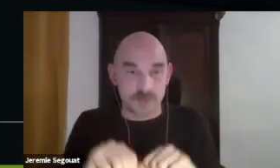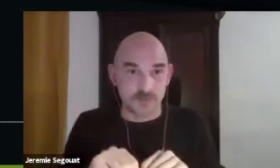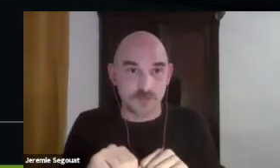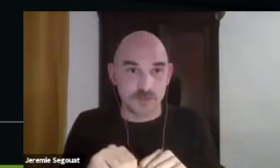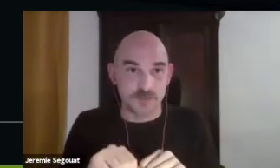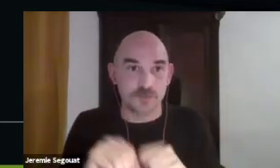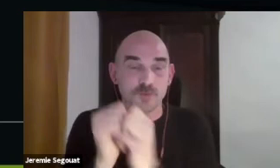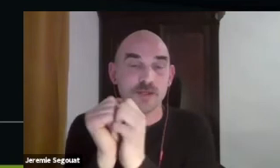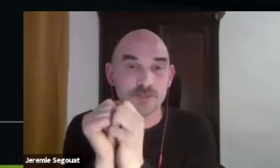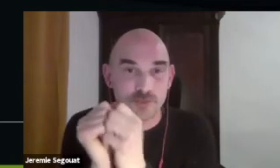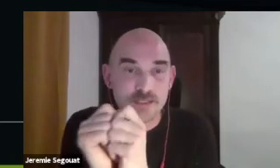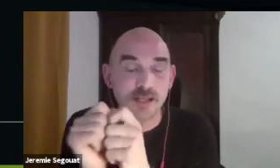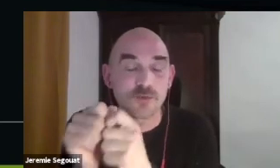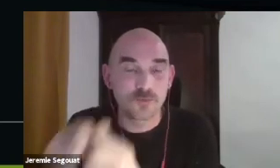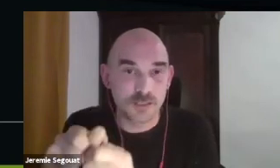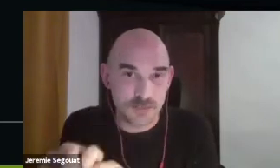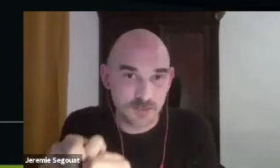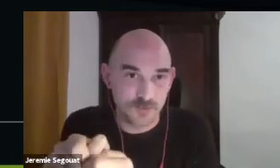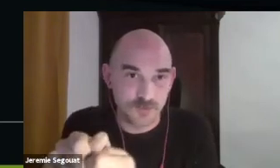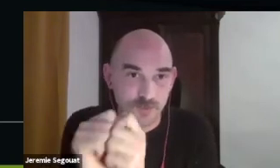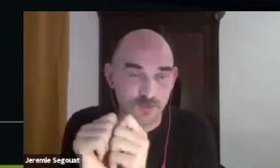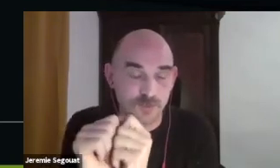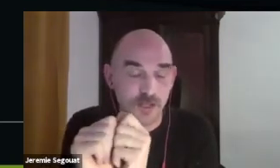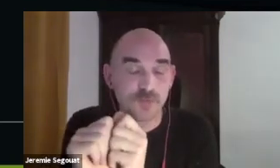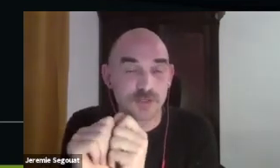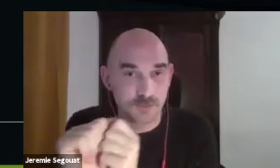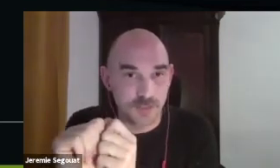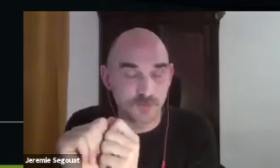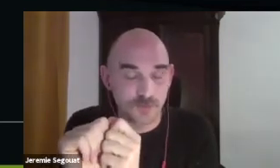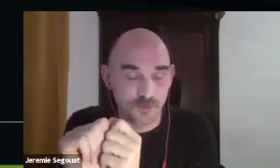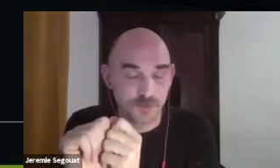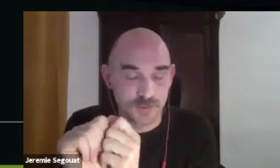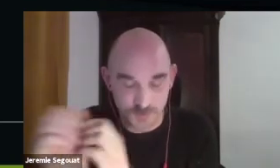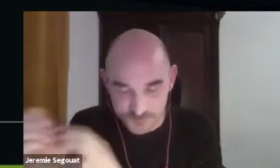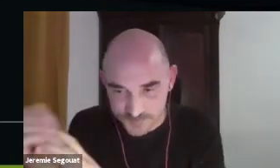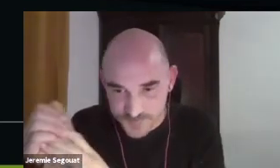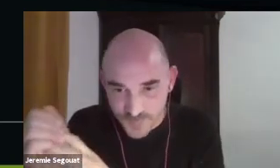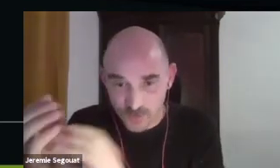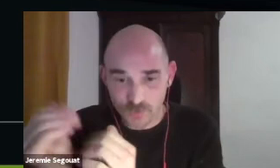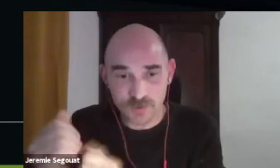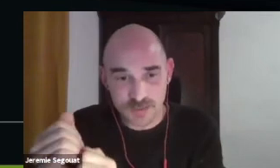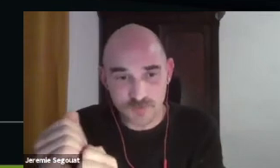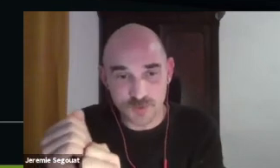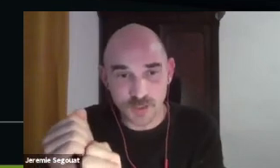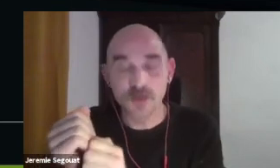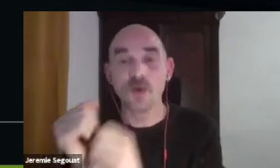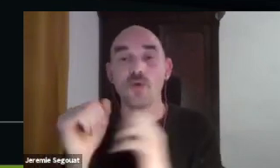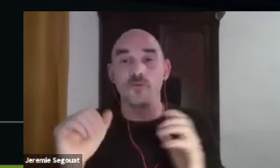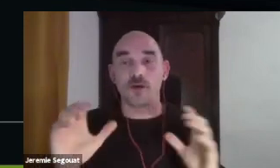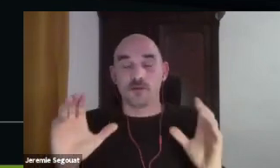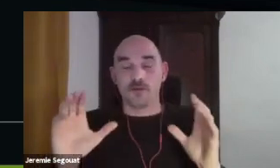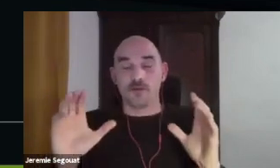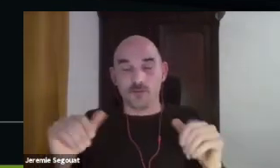sa conversation mais on va les utiliser à l'endroit exact de là où les a mis l'autre personne alors qu'en langue des signes visuel